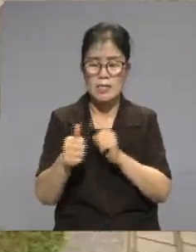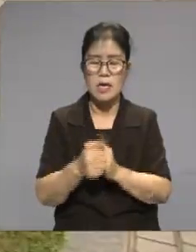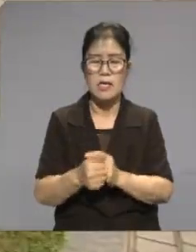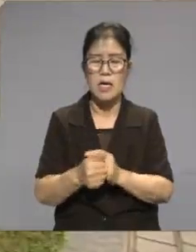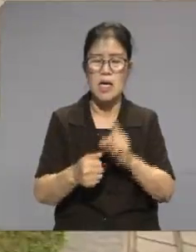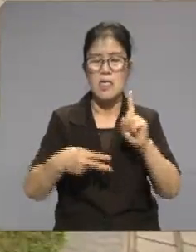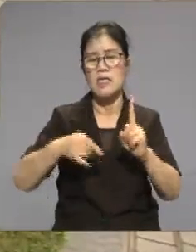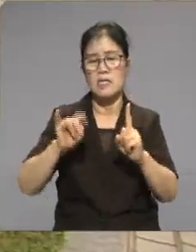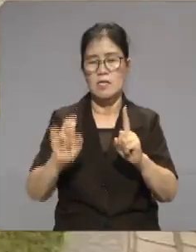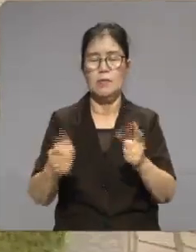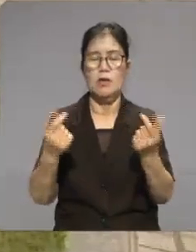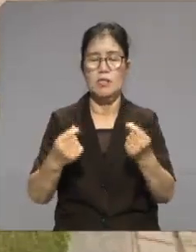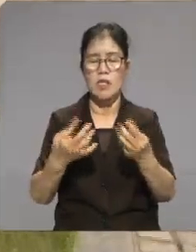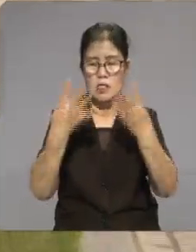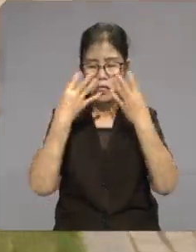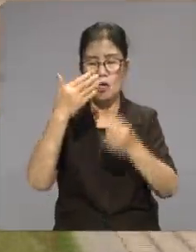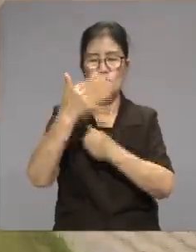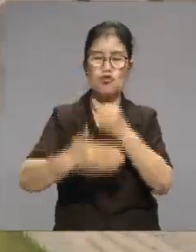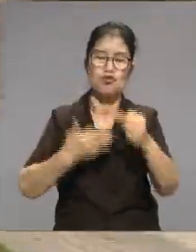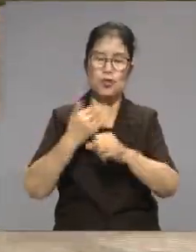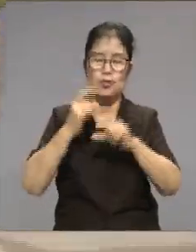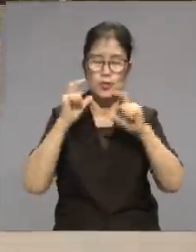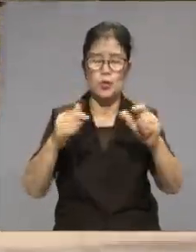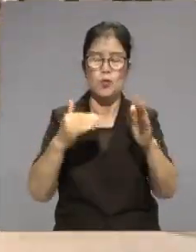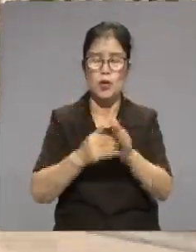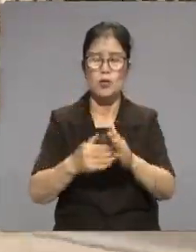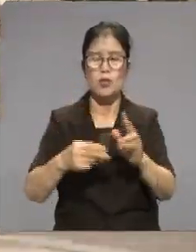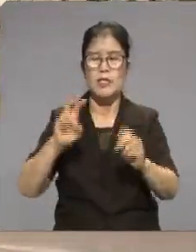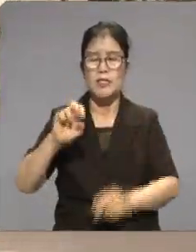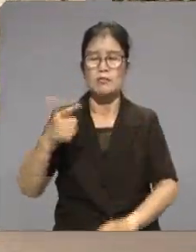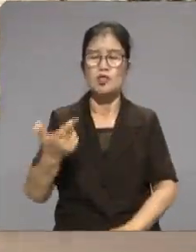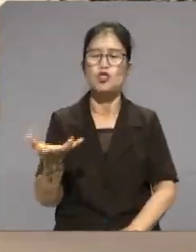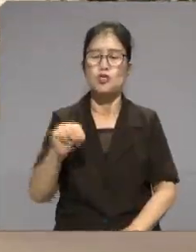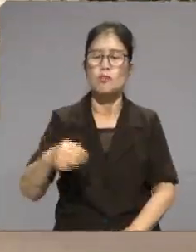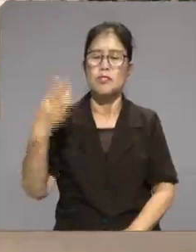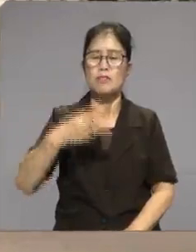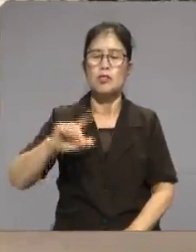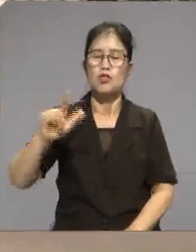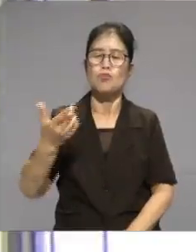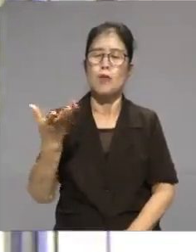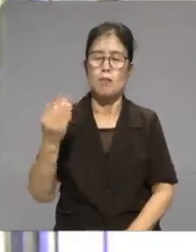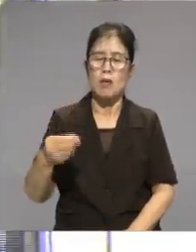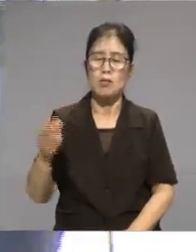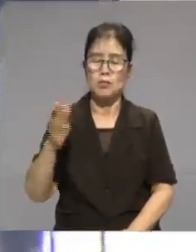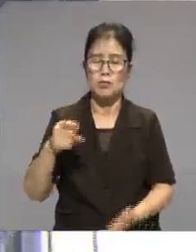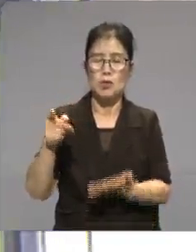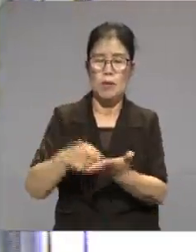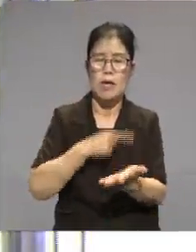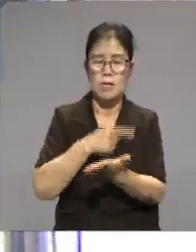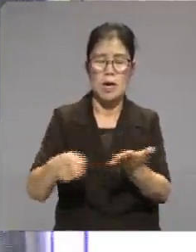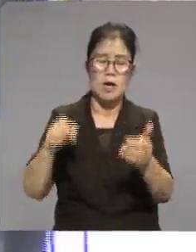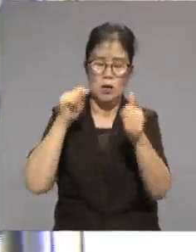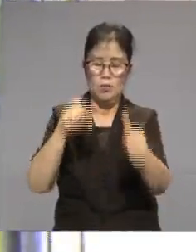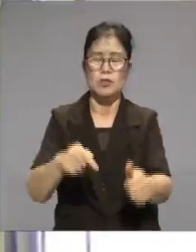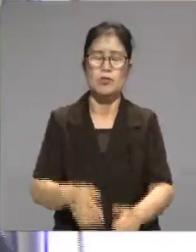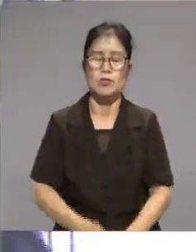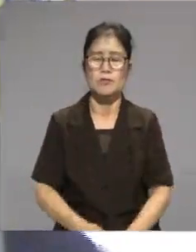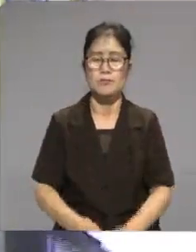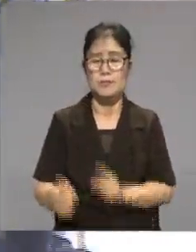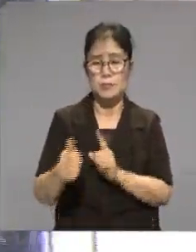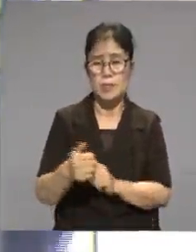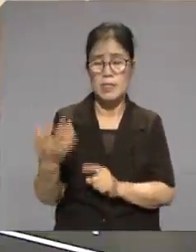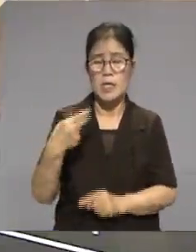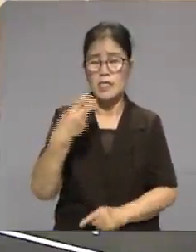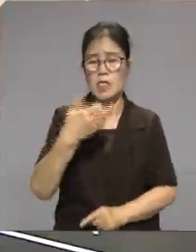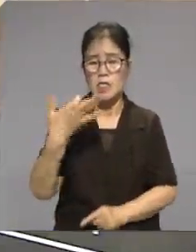일심과 같이 징역 9년을 선고하고 26억 3,600만 여원을 배상하라고 명령했습니다는